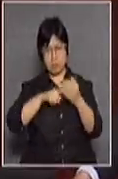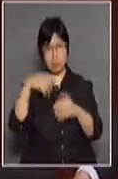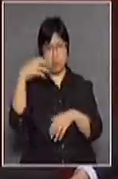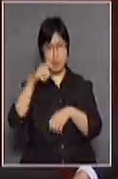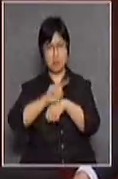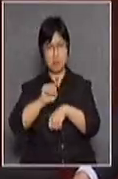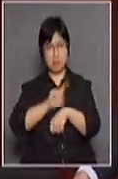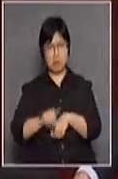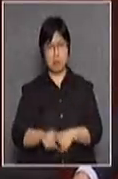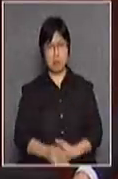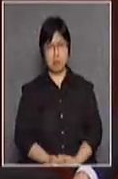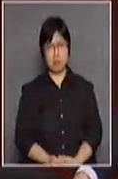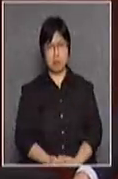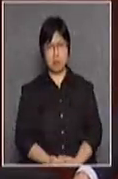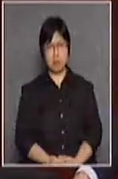1分鐘。